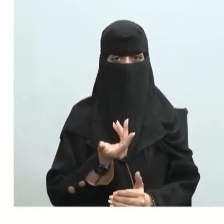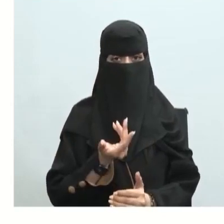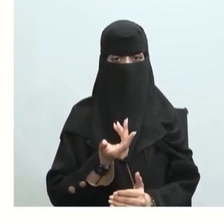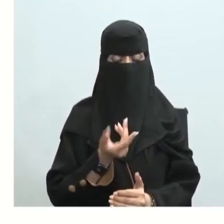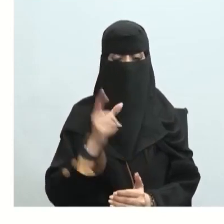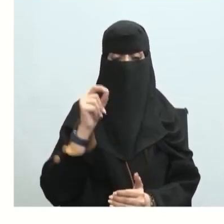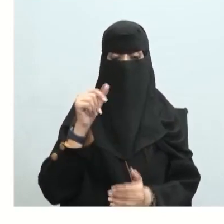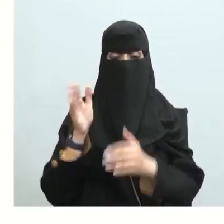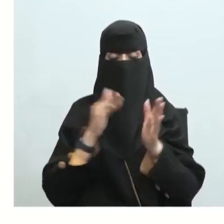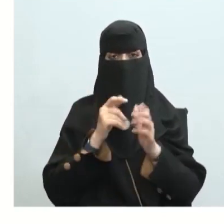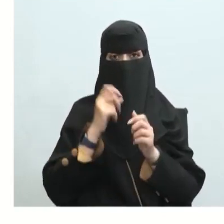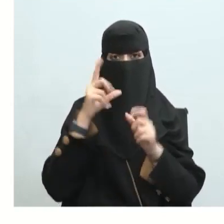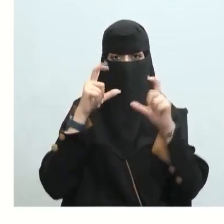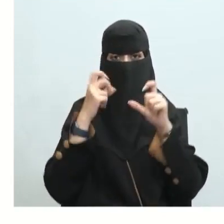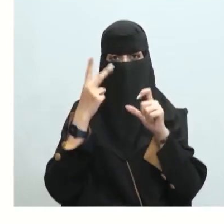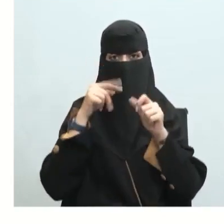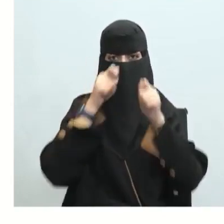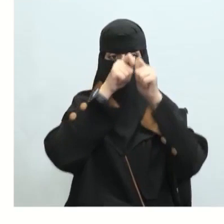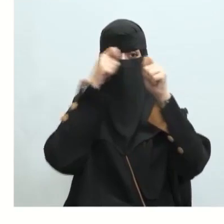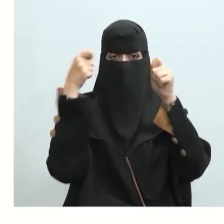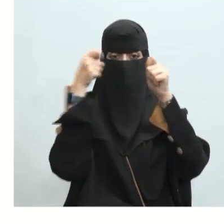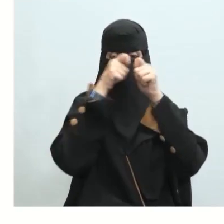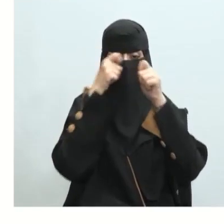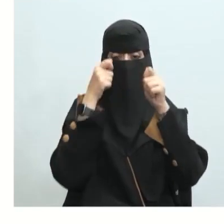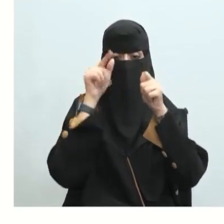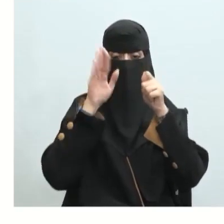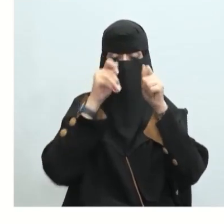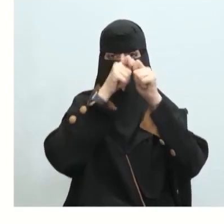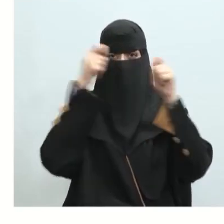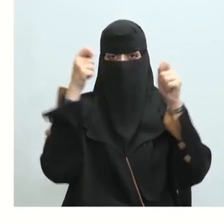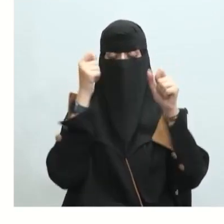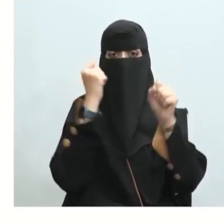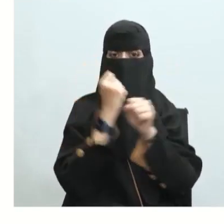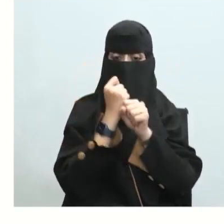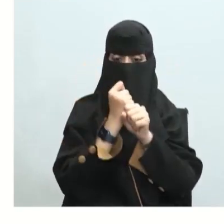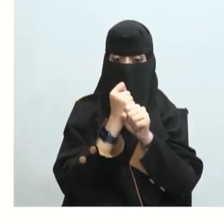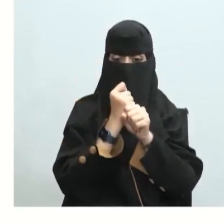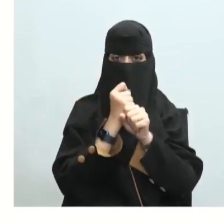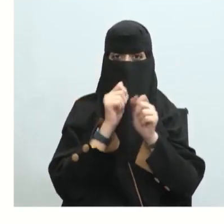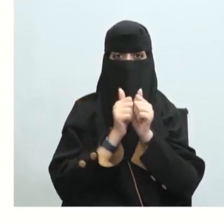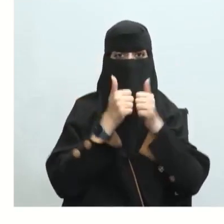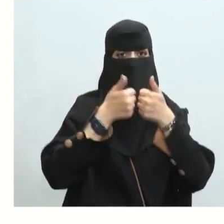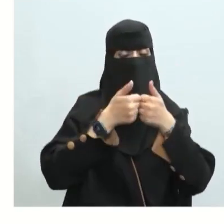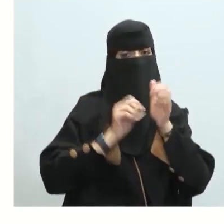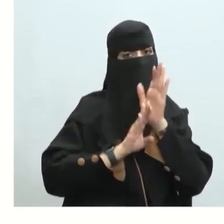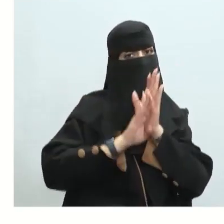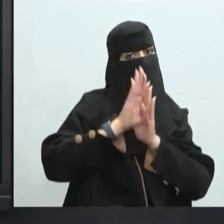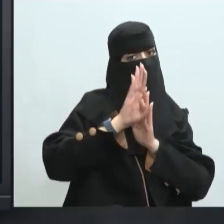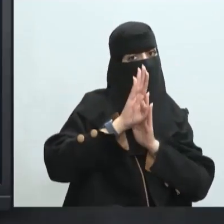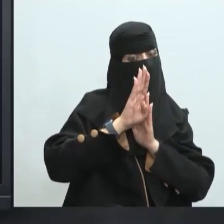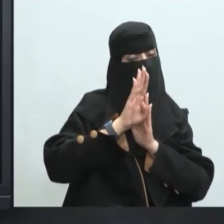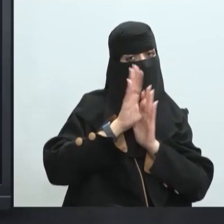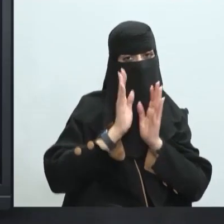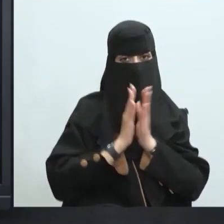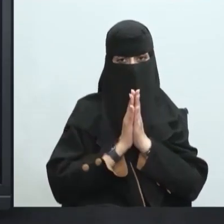جميل هنا الصوره الثانيه ثلاجه تقول ثلاجه عمليه للاسر العصريه بامكانك ان تاتي باي